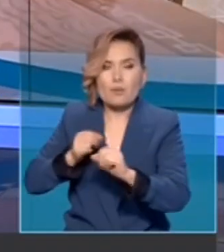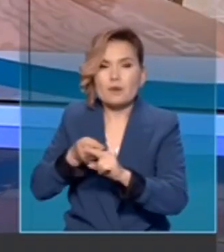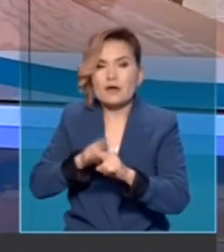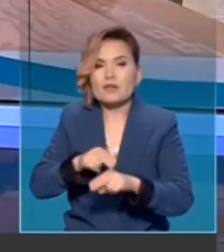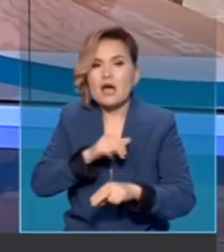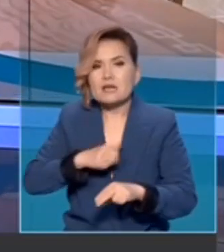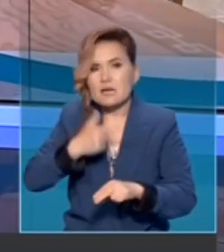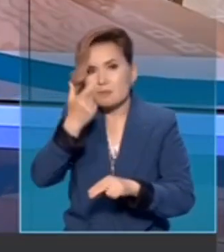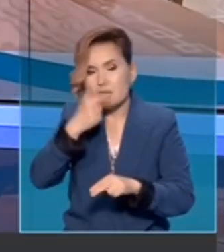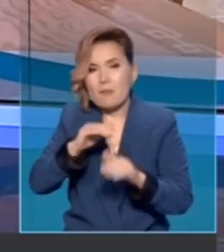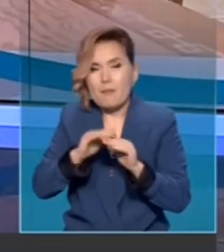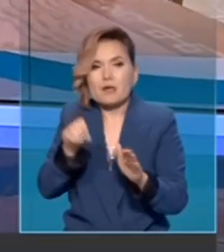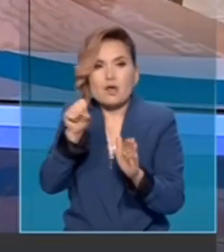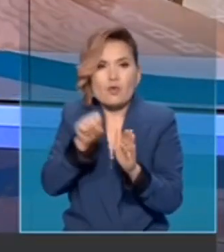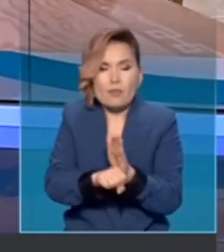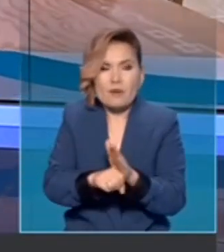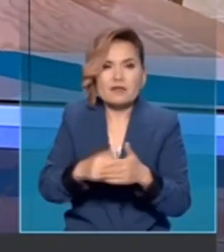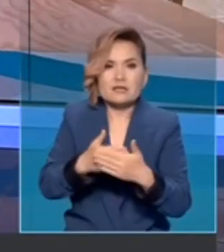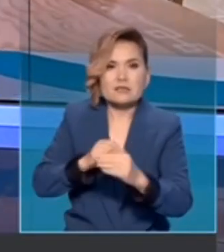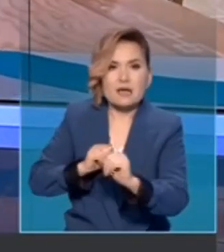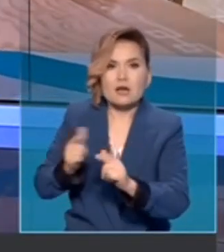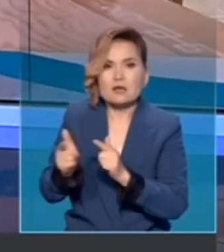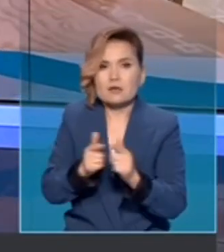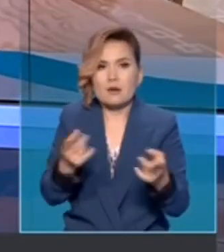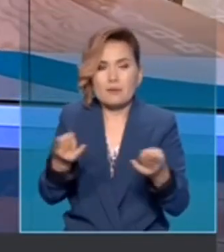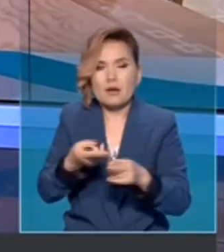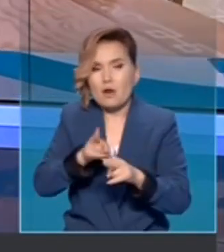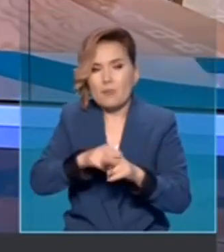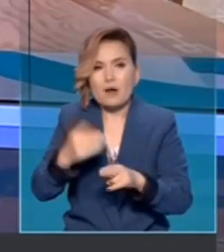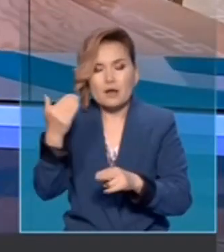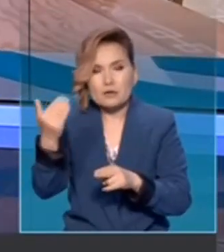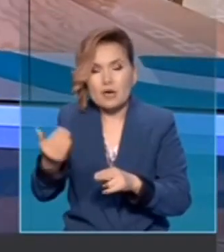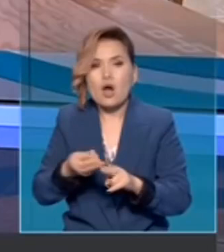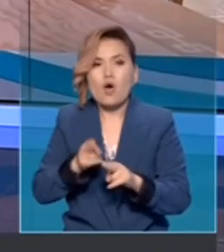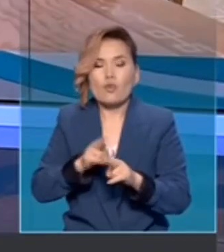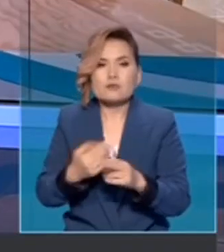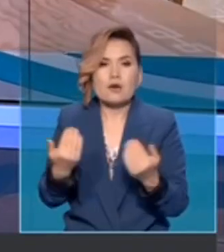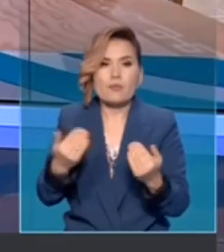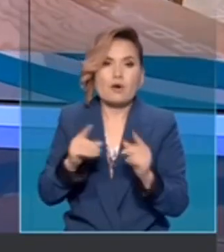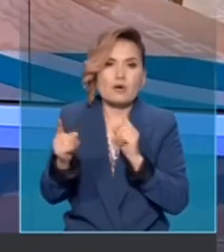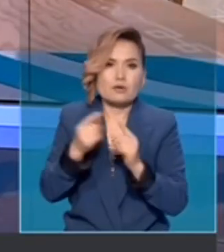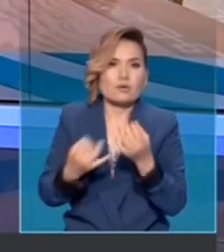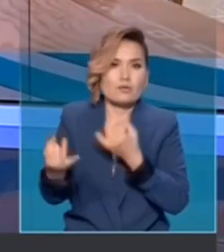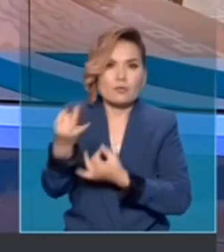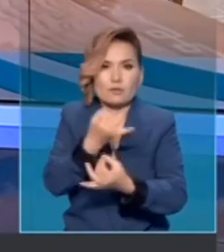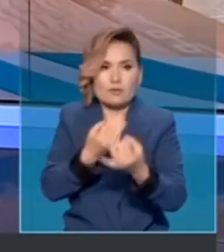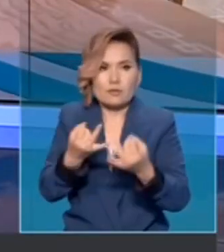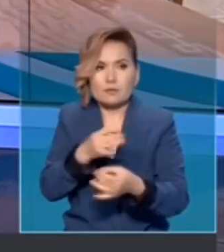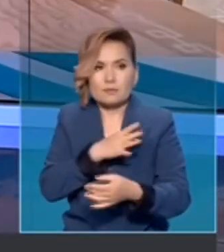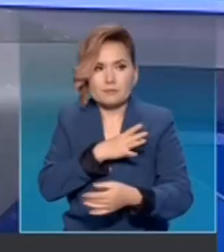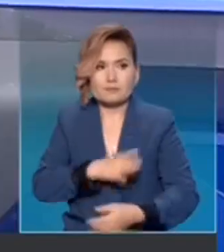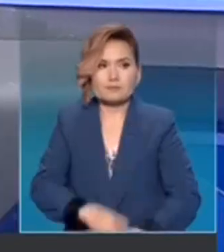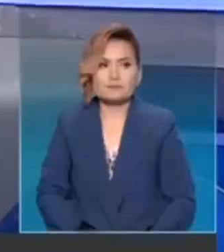итермелейтін әрекеттердің алдын алу маңызды. Қасым-Жомарт Тоқаев уәкілге осы мәселелер бойынша бірқатар тапсырма берді.